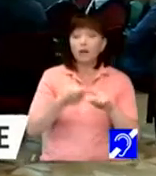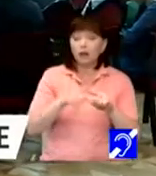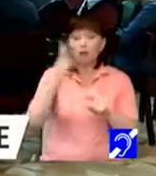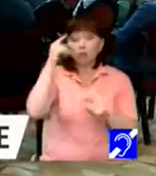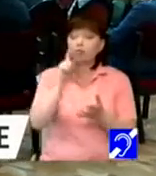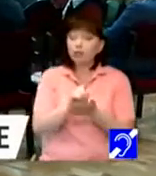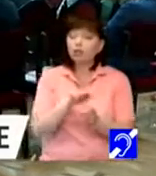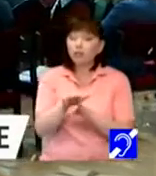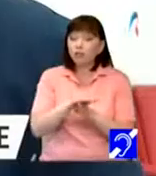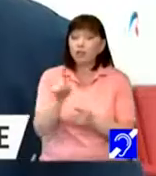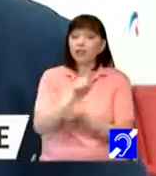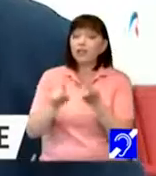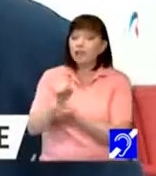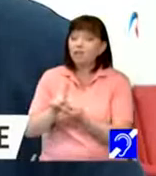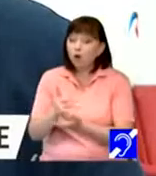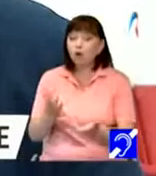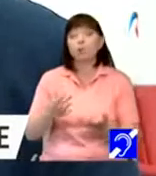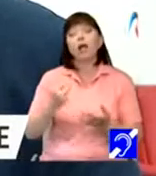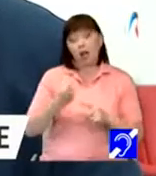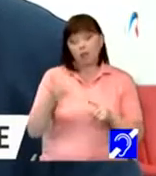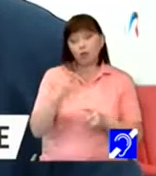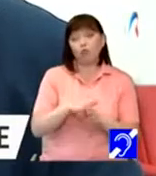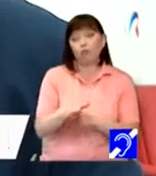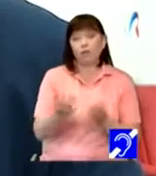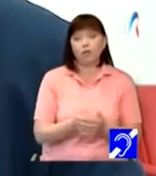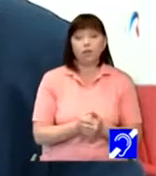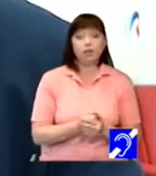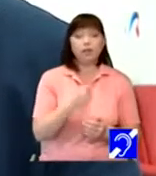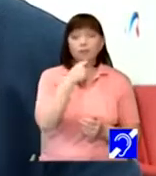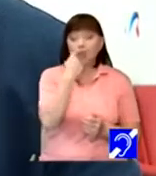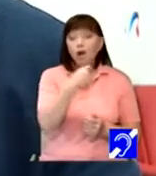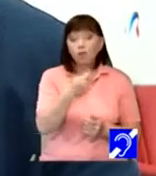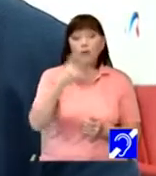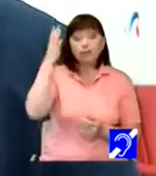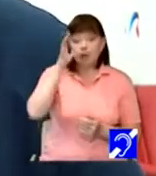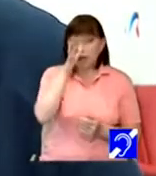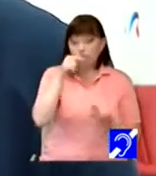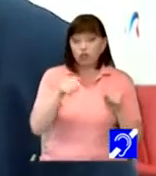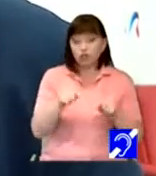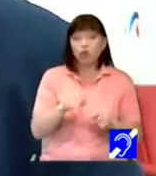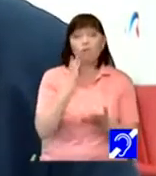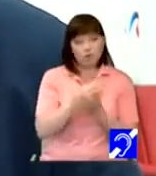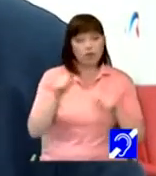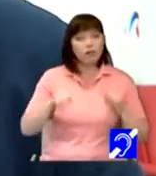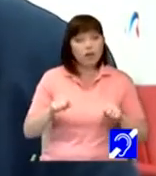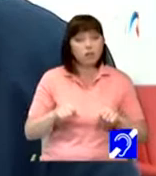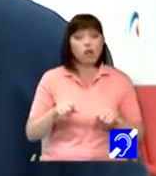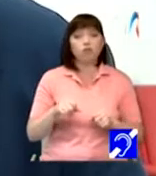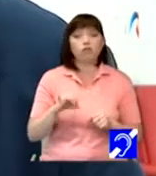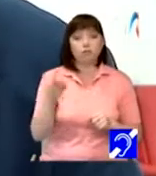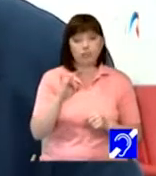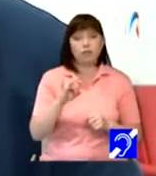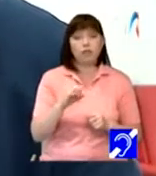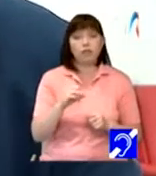puse în practică și finalizate. Elita politică de la Chișinău are capacitatea și are șansa